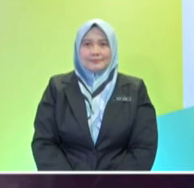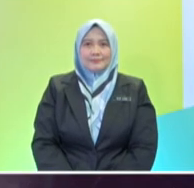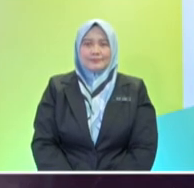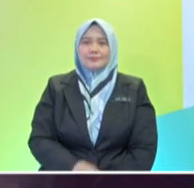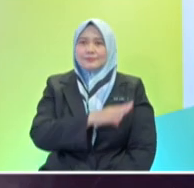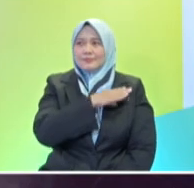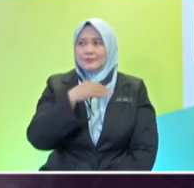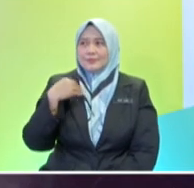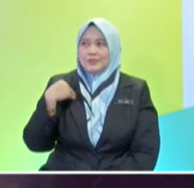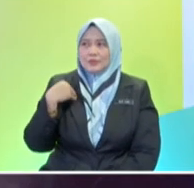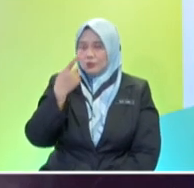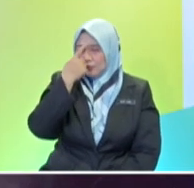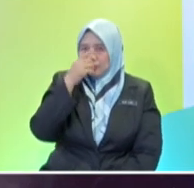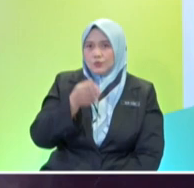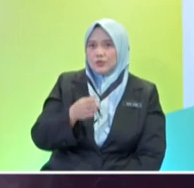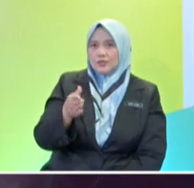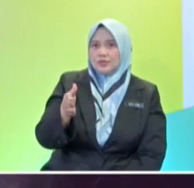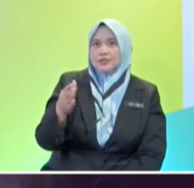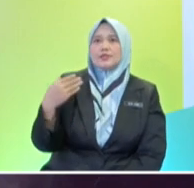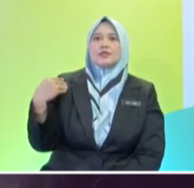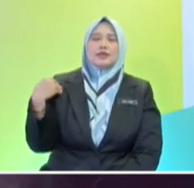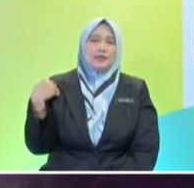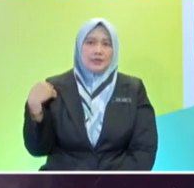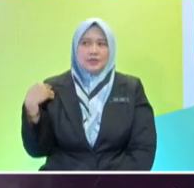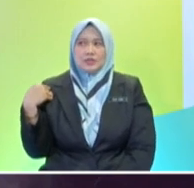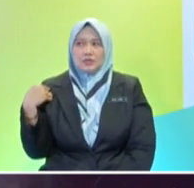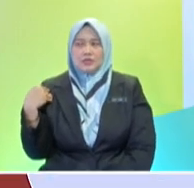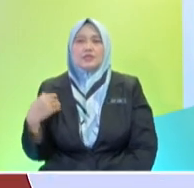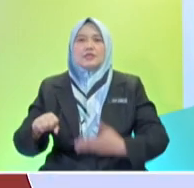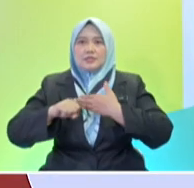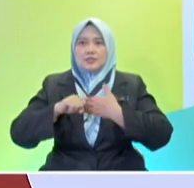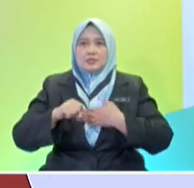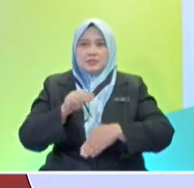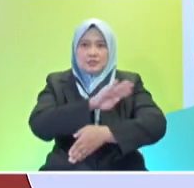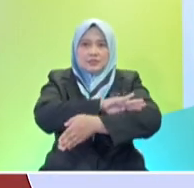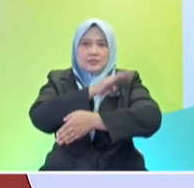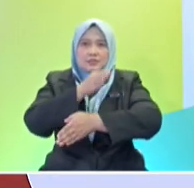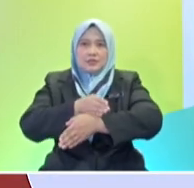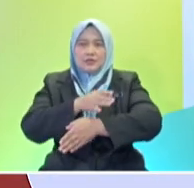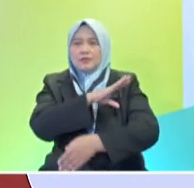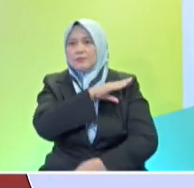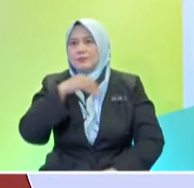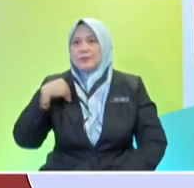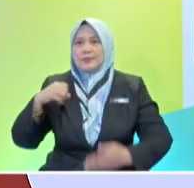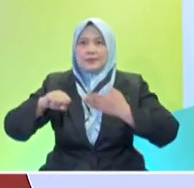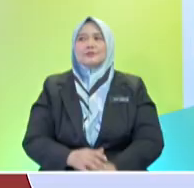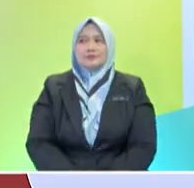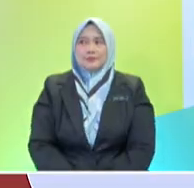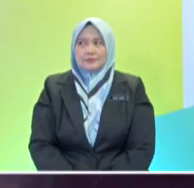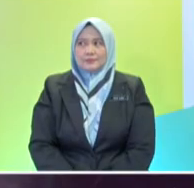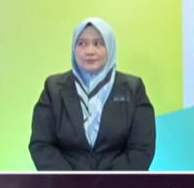Dan bagi ikan pula, ia mempunyai sirip dan juga mempunyai